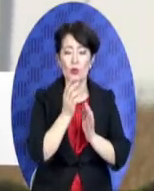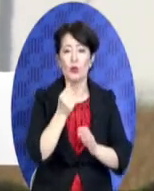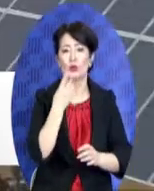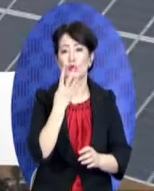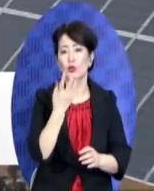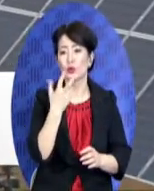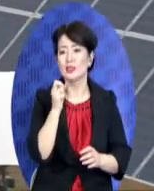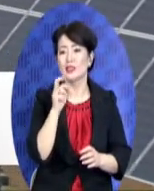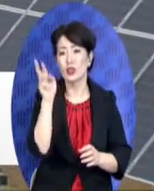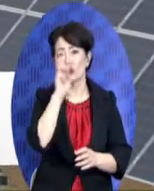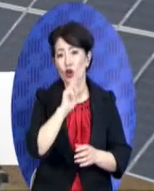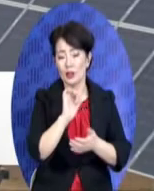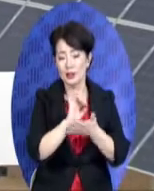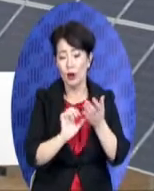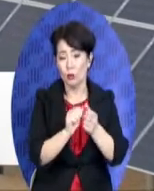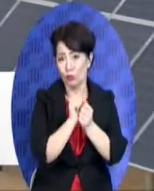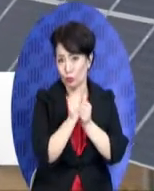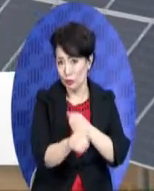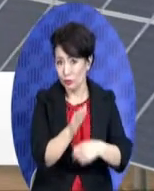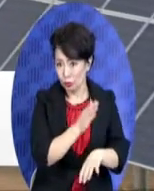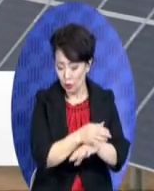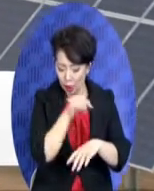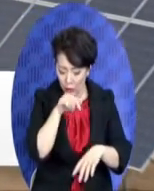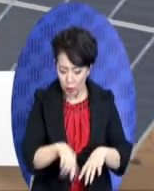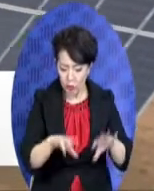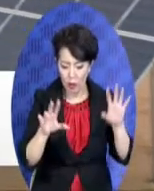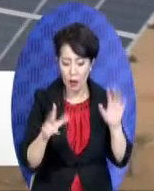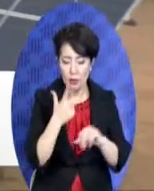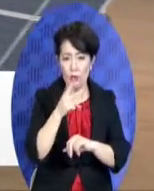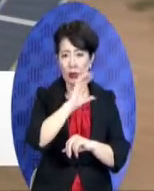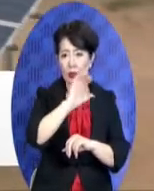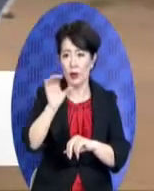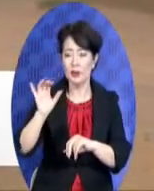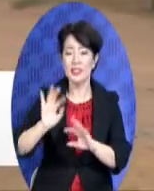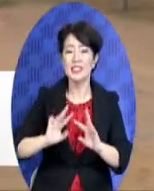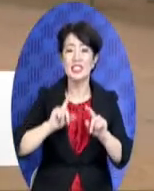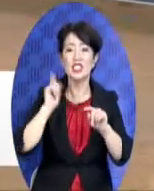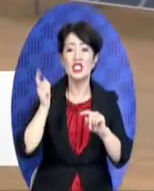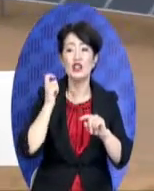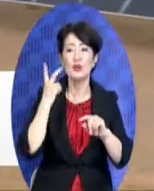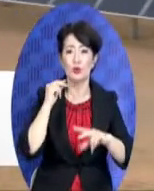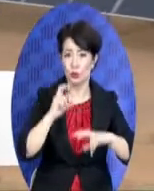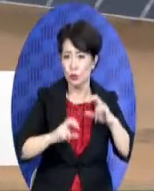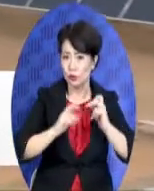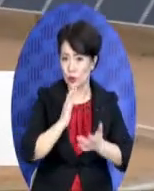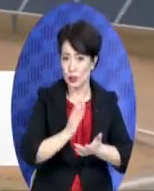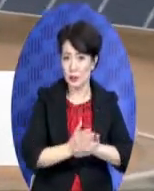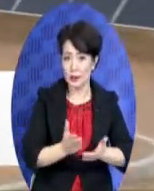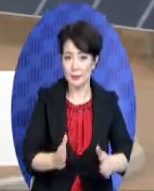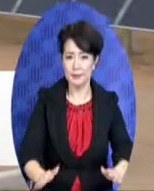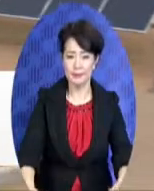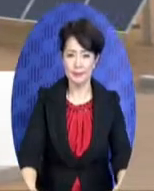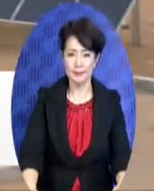санхүүжилтийг хийсэн байна. Өнөөдрийн байдлаар 13 аж ахуй нэгж сэргээгдэх эрчим хүч үйлдвэрлэж байгаамаа.